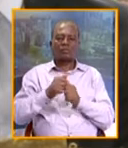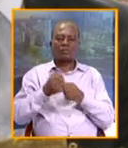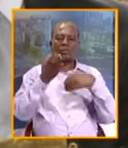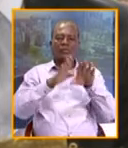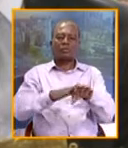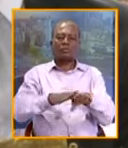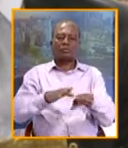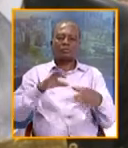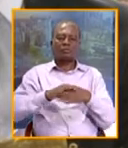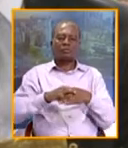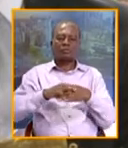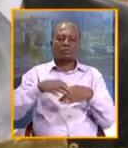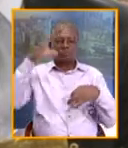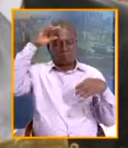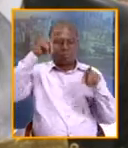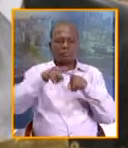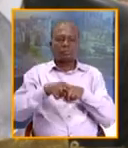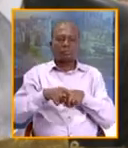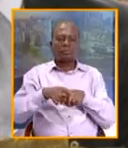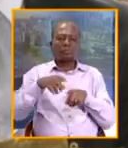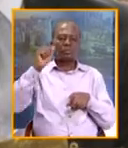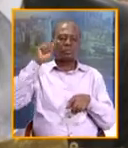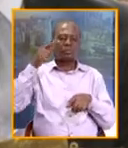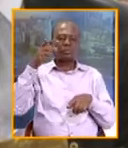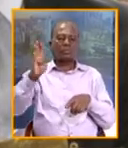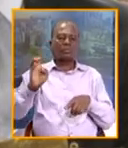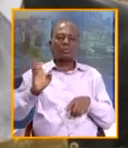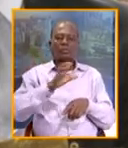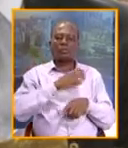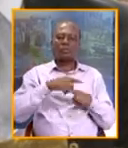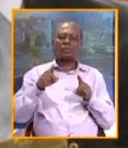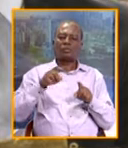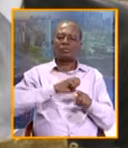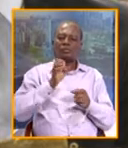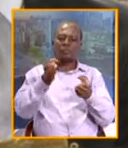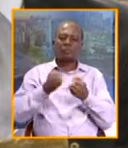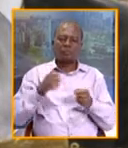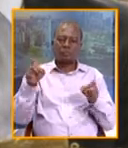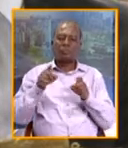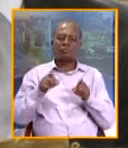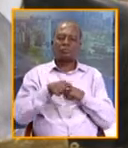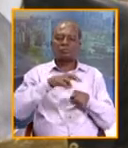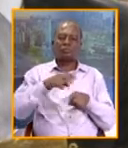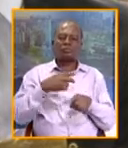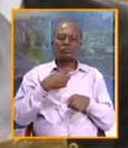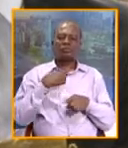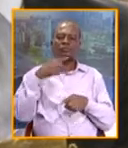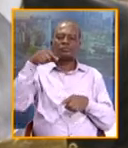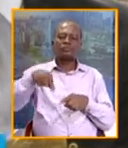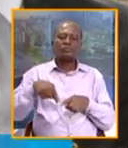de mon fils amadou gon coulibaly mais je dois aussi vous rassurer que